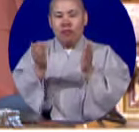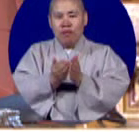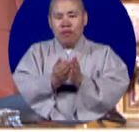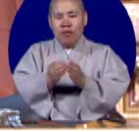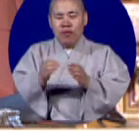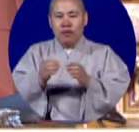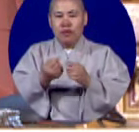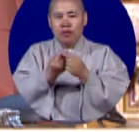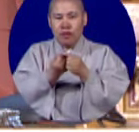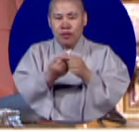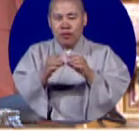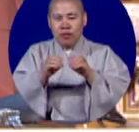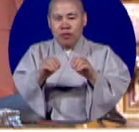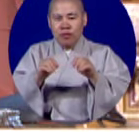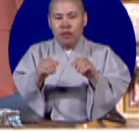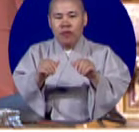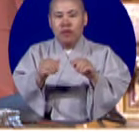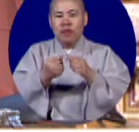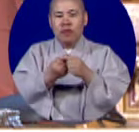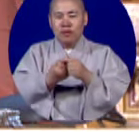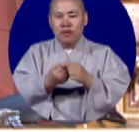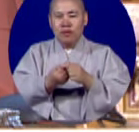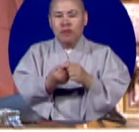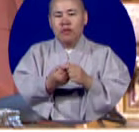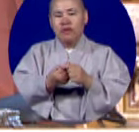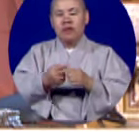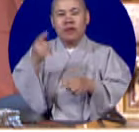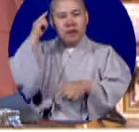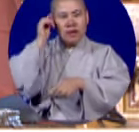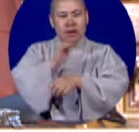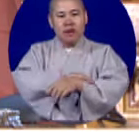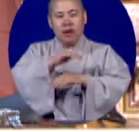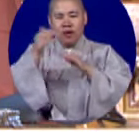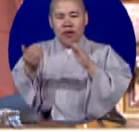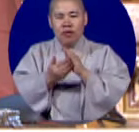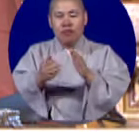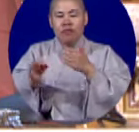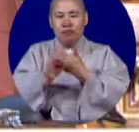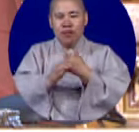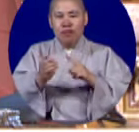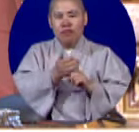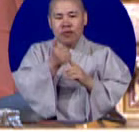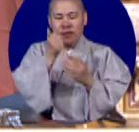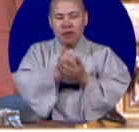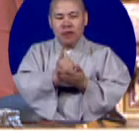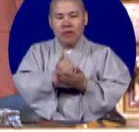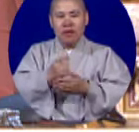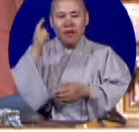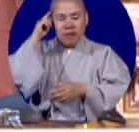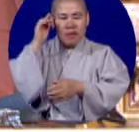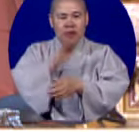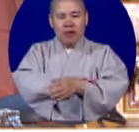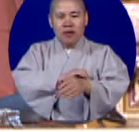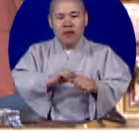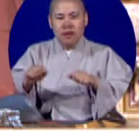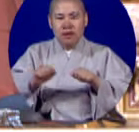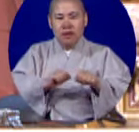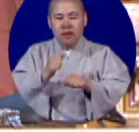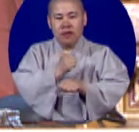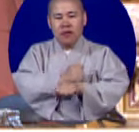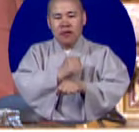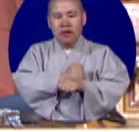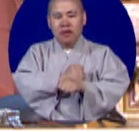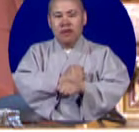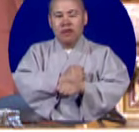지자. 일체 종지를 다 이루면 그 부처님이에요. 그런데 이제 반야를 실천하는 이